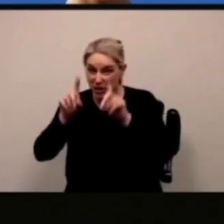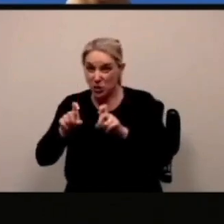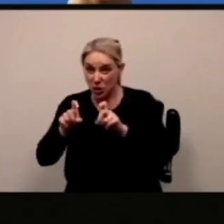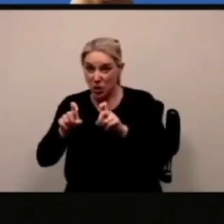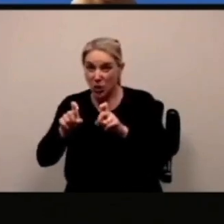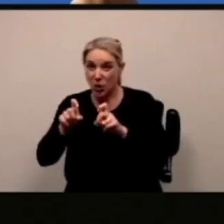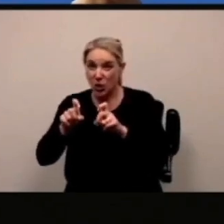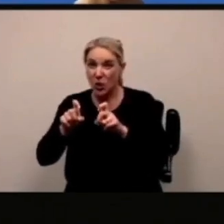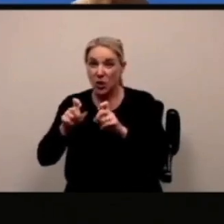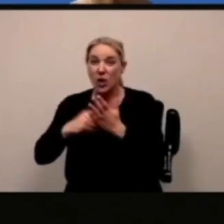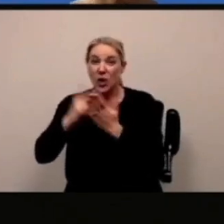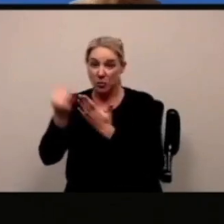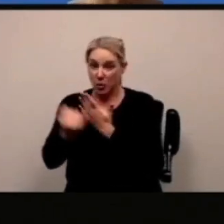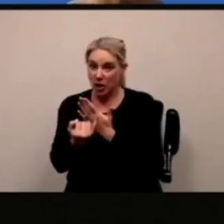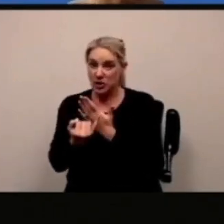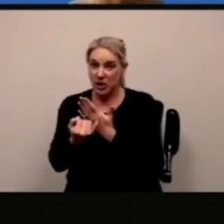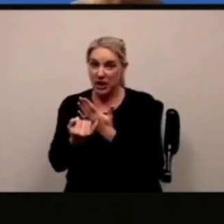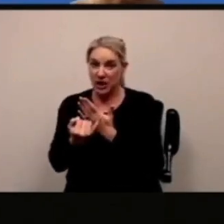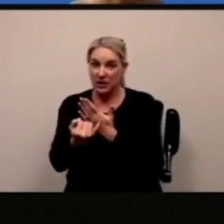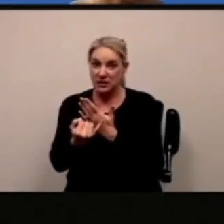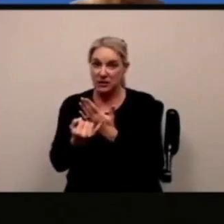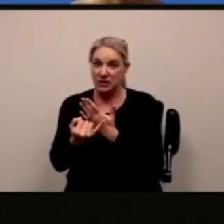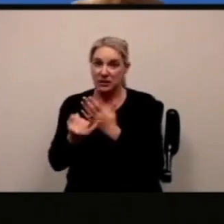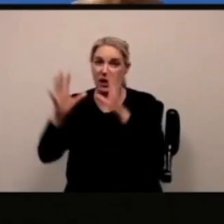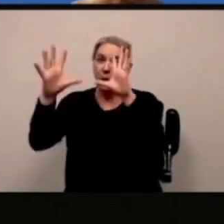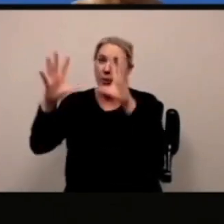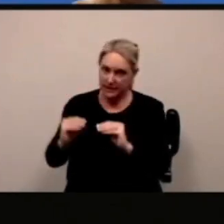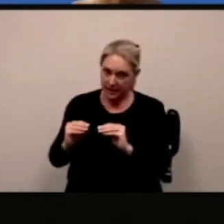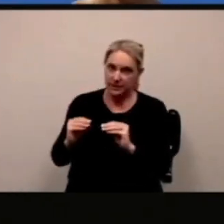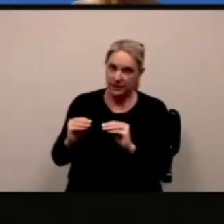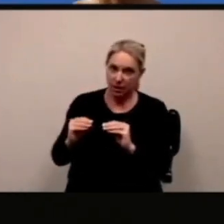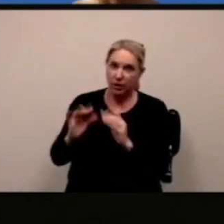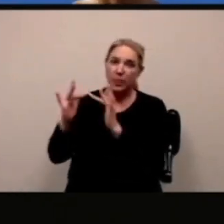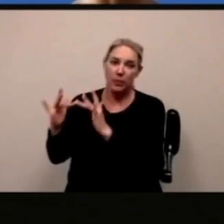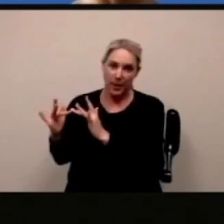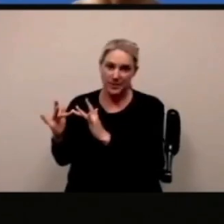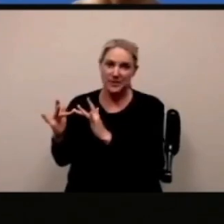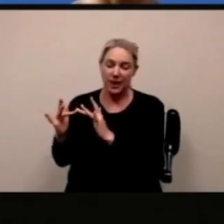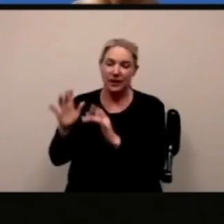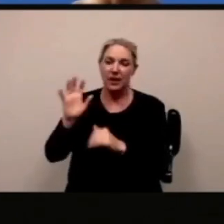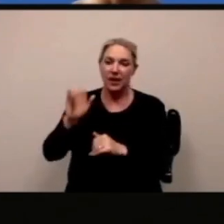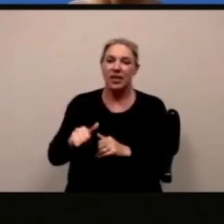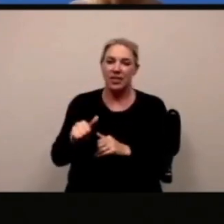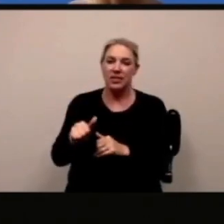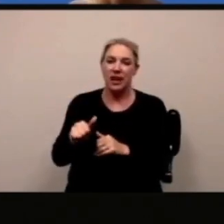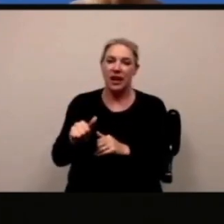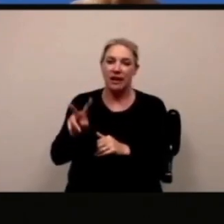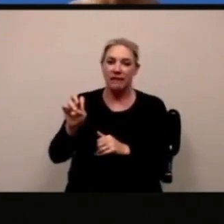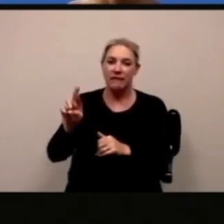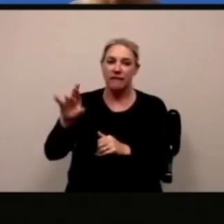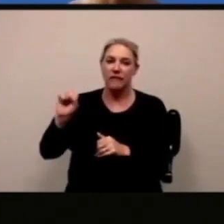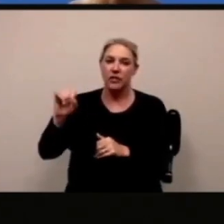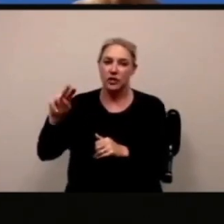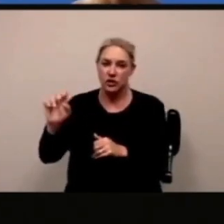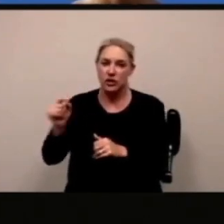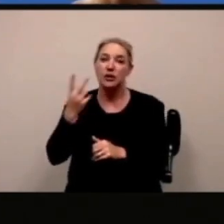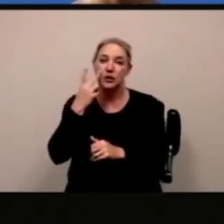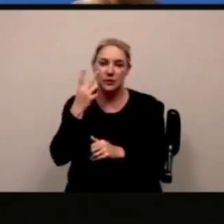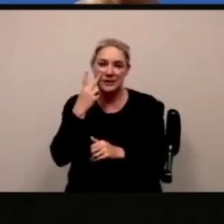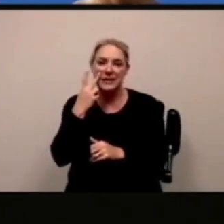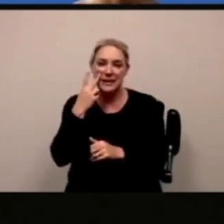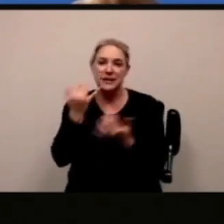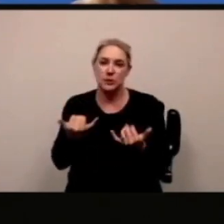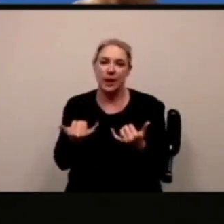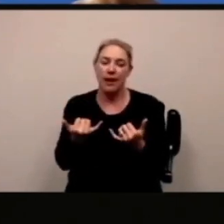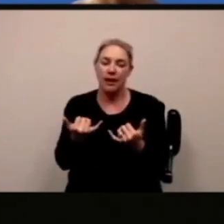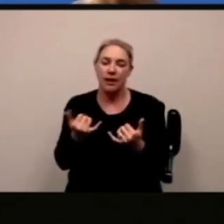まあチラ見線というのは本当にあとひょっとしたらあと明日改善が行われ